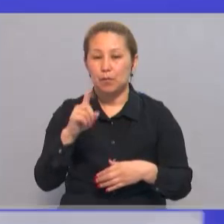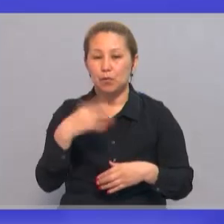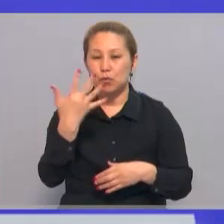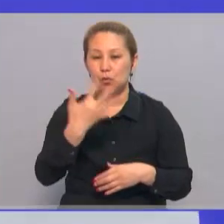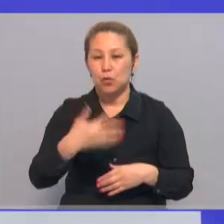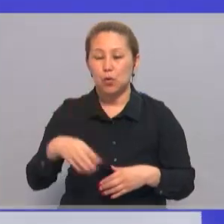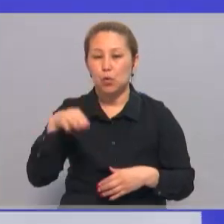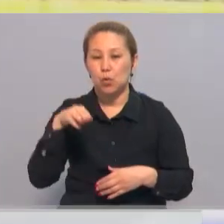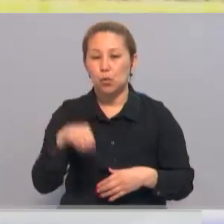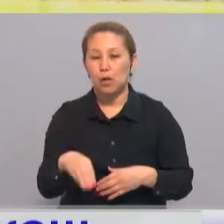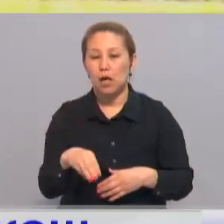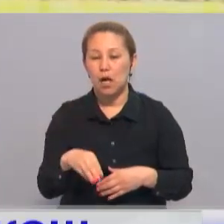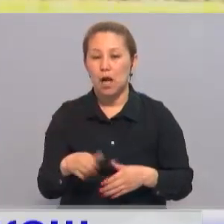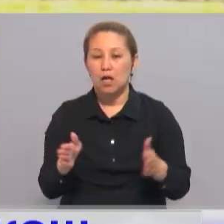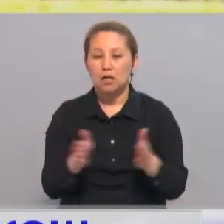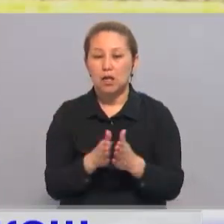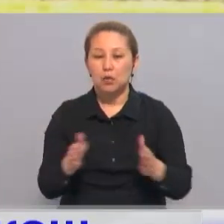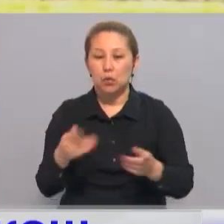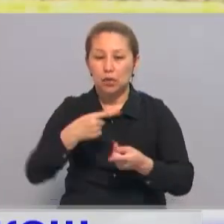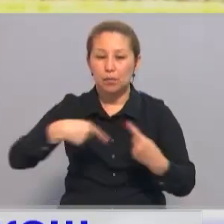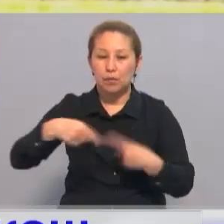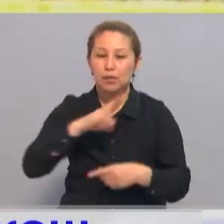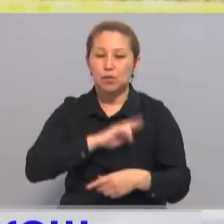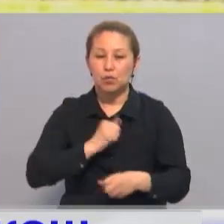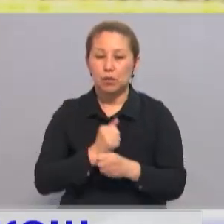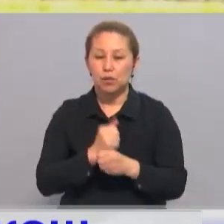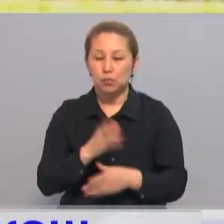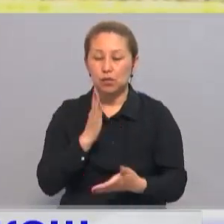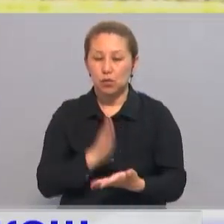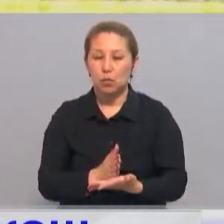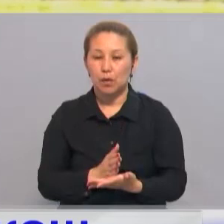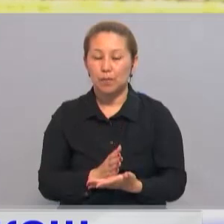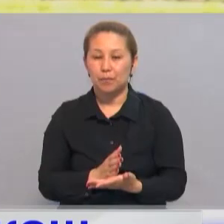150 мыңға жуық шағын және орта бизнес субъектілері